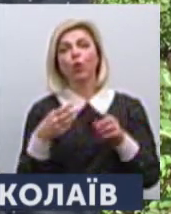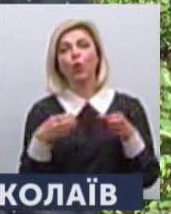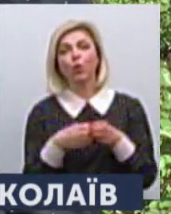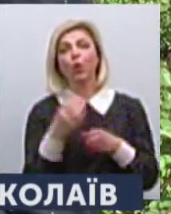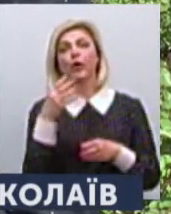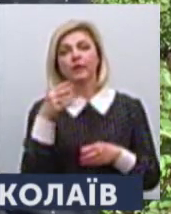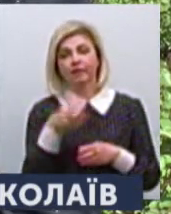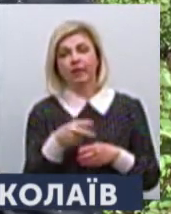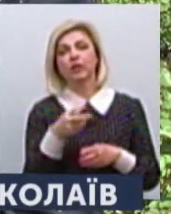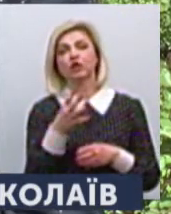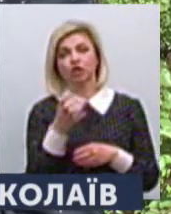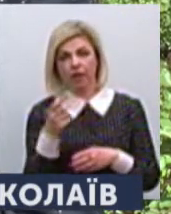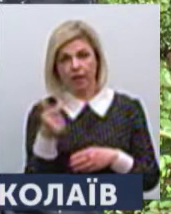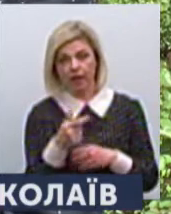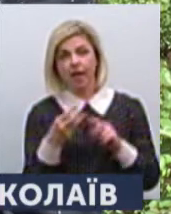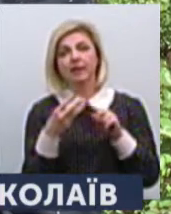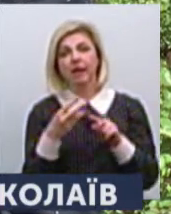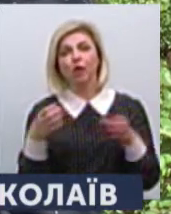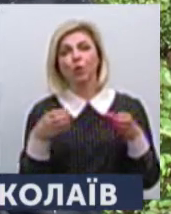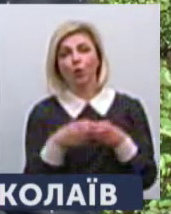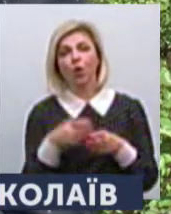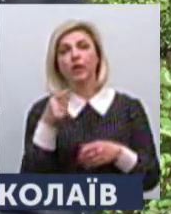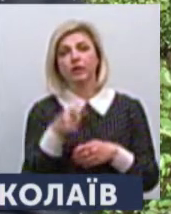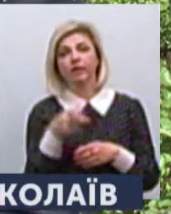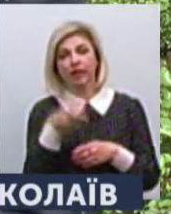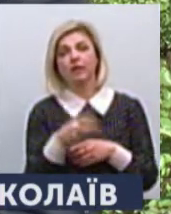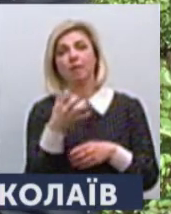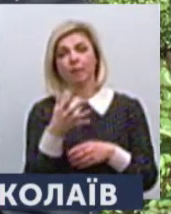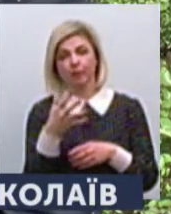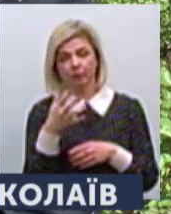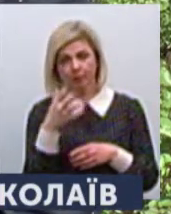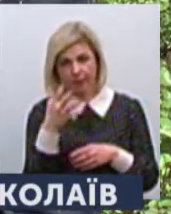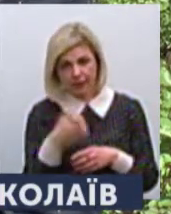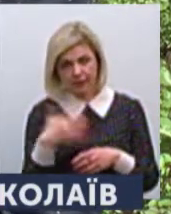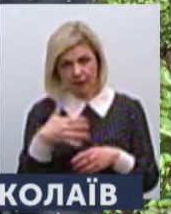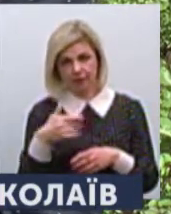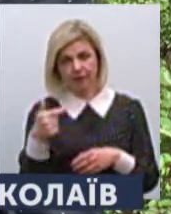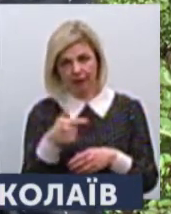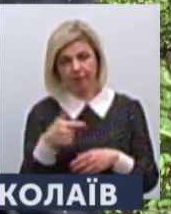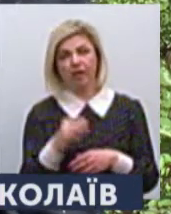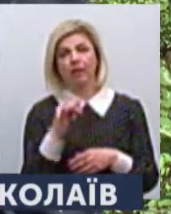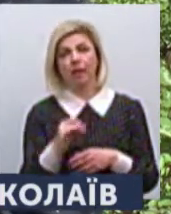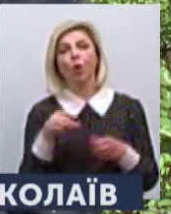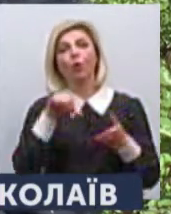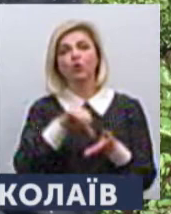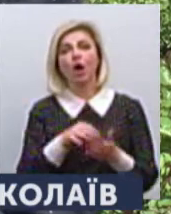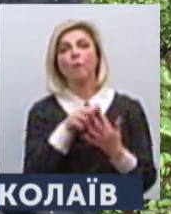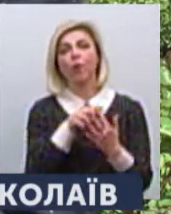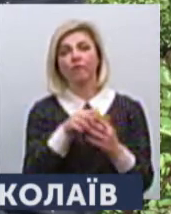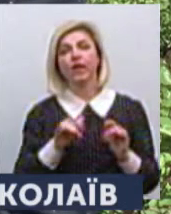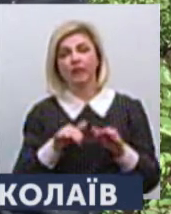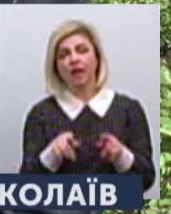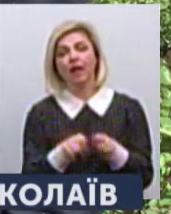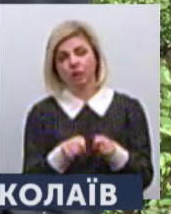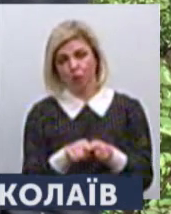3400 гривень, для третьої групи 2950 гривень. От, окрім цього, звичайно, учасникам бойових дій так само передбачена